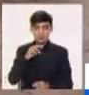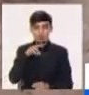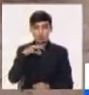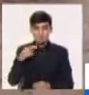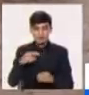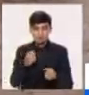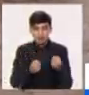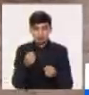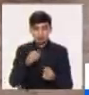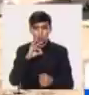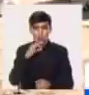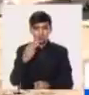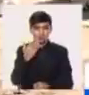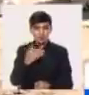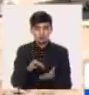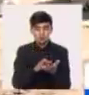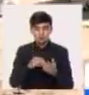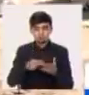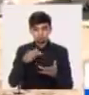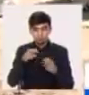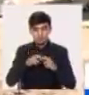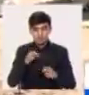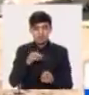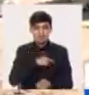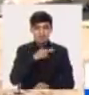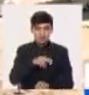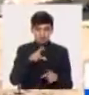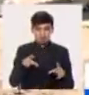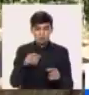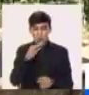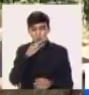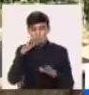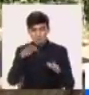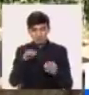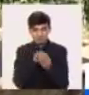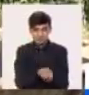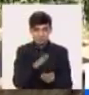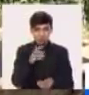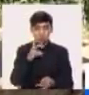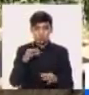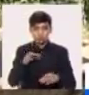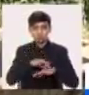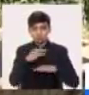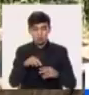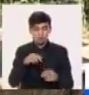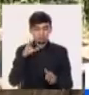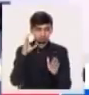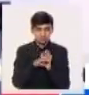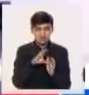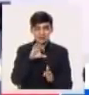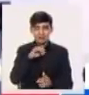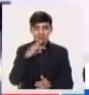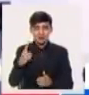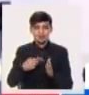будут прямо в машинах скорой помощи. Умерших от ковид теперь будут хранить на любых кладбищах, но строго соблюдая санитарные меры.